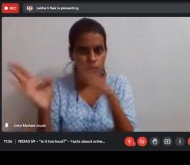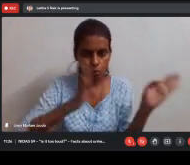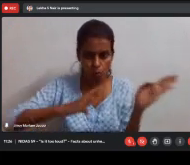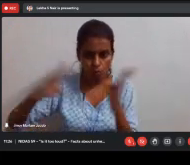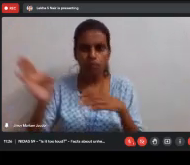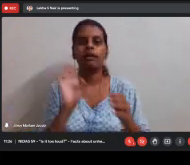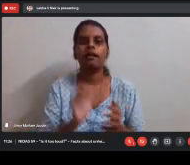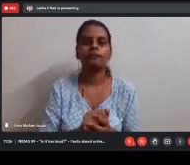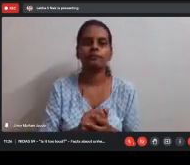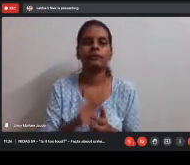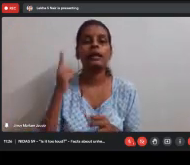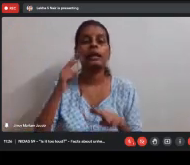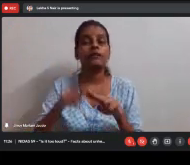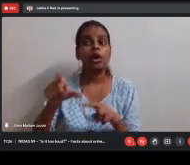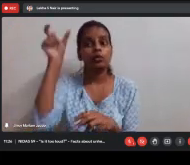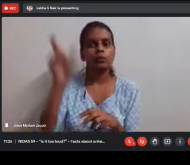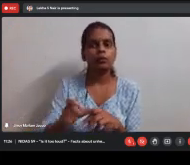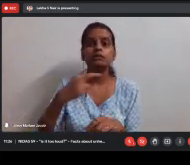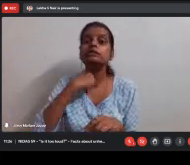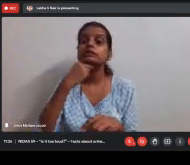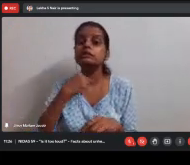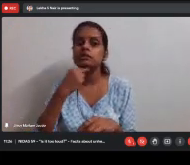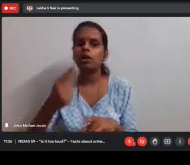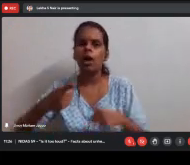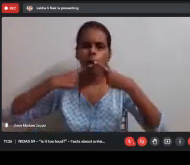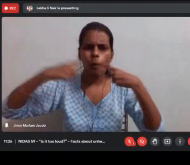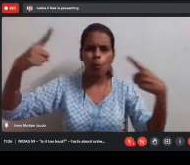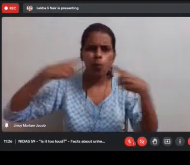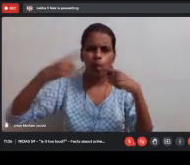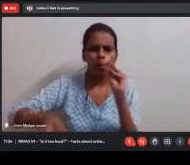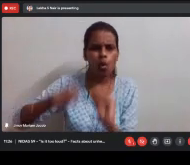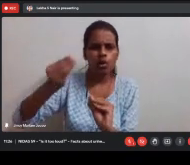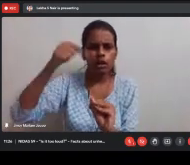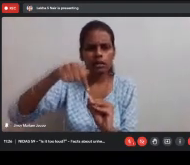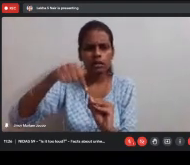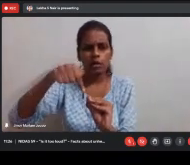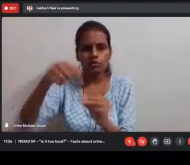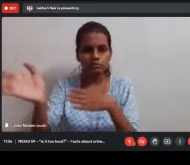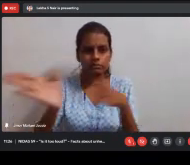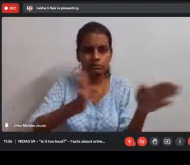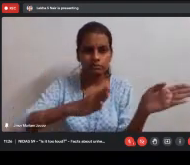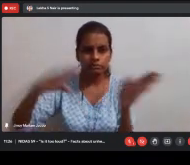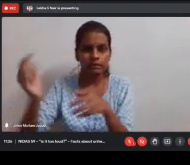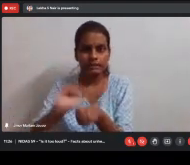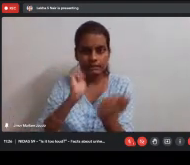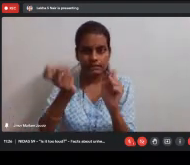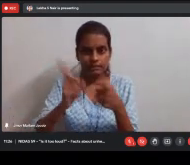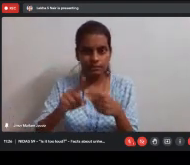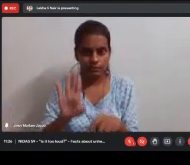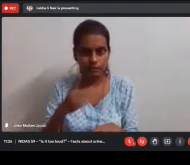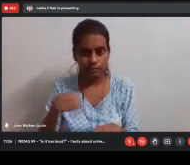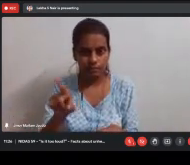25% താഴെ വോളിയം മാത്രമേ ഉപയോഗിക്കുന്നുള്ളൂ. ആ വ്യക്തി കേൾക്കുന്ന സംഗീതത്തിനനുസരിച്ച് നമ്മളുടെ ഹെയർ സെല്ല് മൂവ് ചെയ്യുന്നുണ്ട്. ഇനി